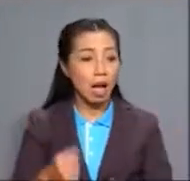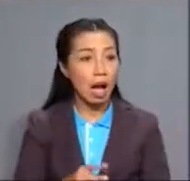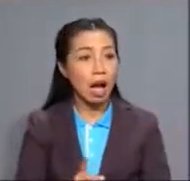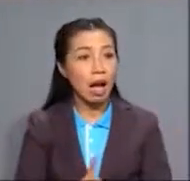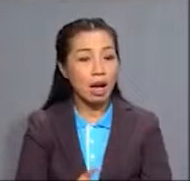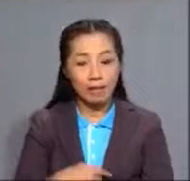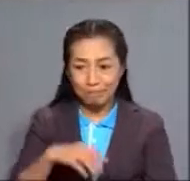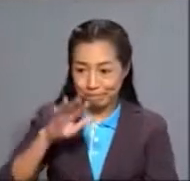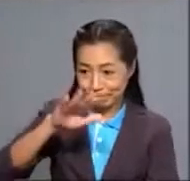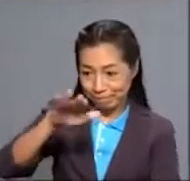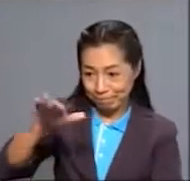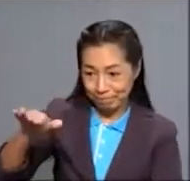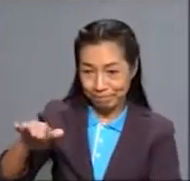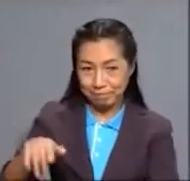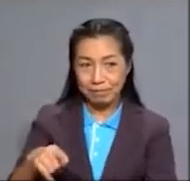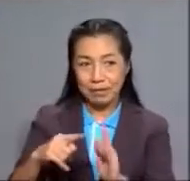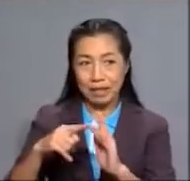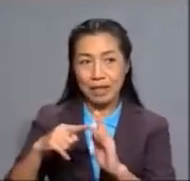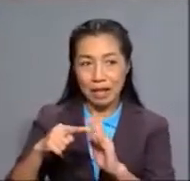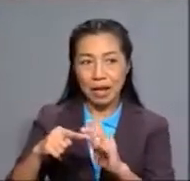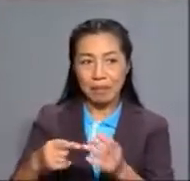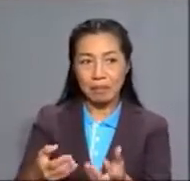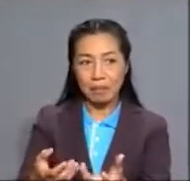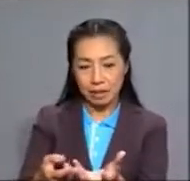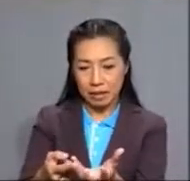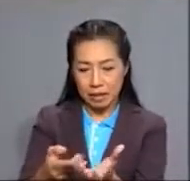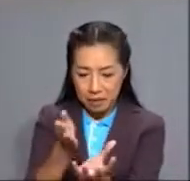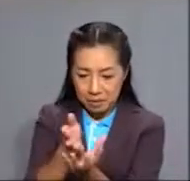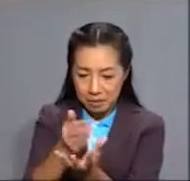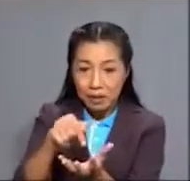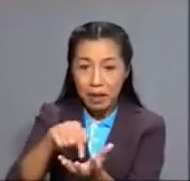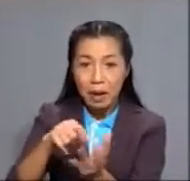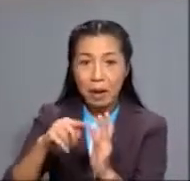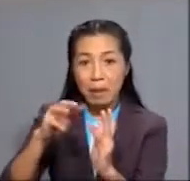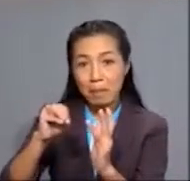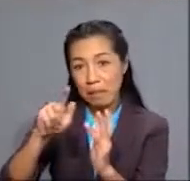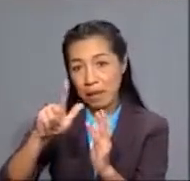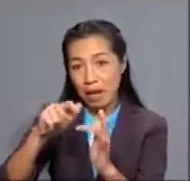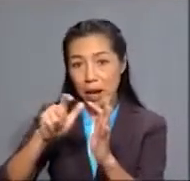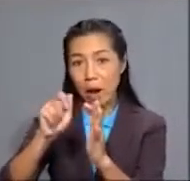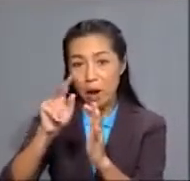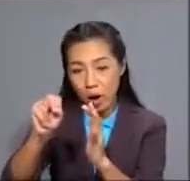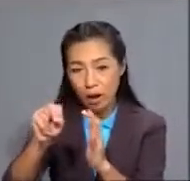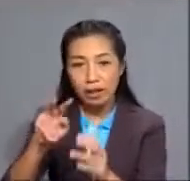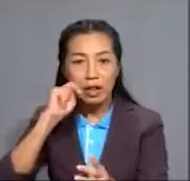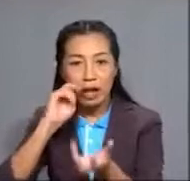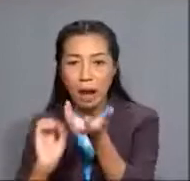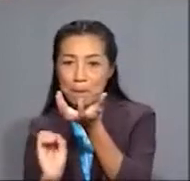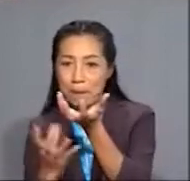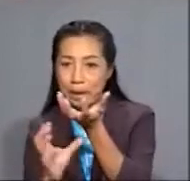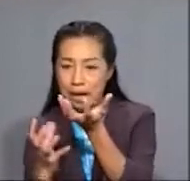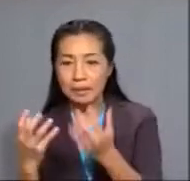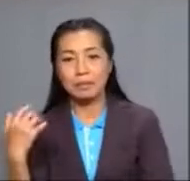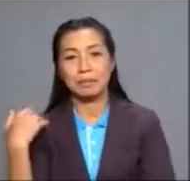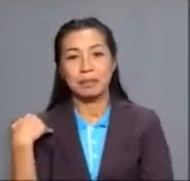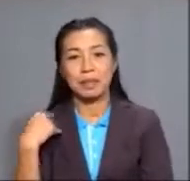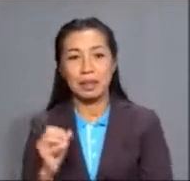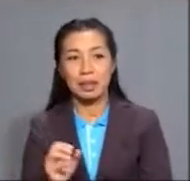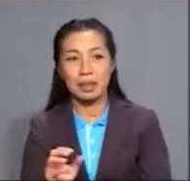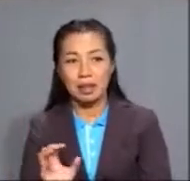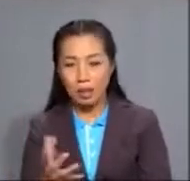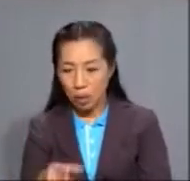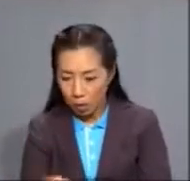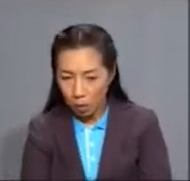พี่ๆครับ เม ลอนสดแล้วก็น้ำปั่นสดๆครับ โอ้มีทั้งแบบเนื้อแล้วก็แบบน้ำอย่างนี้เลย